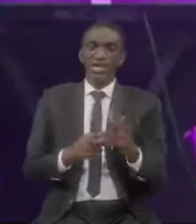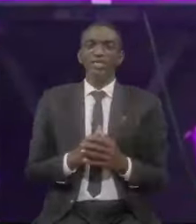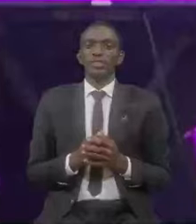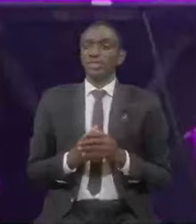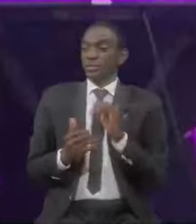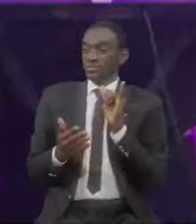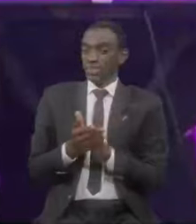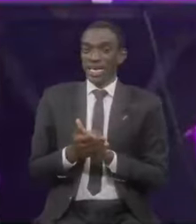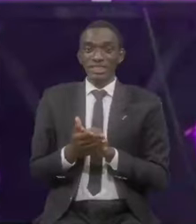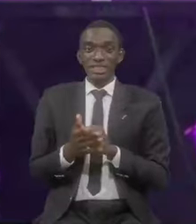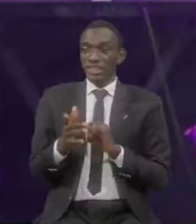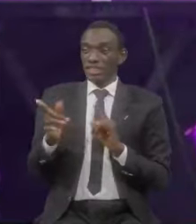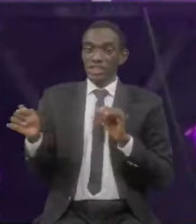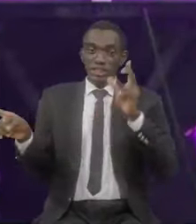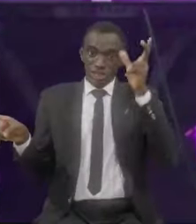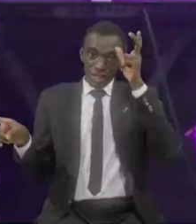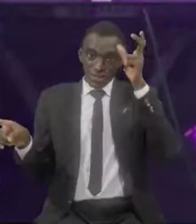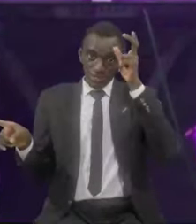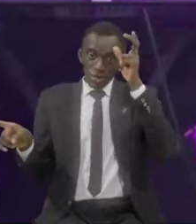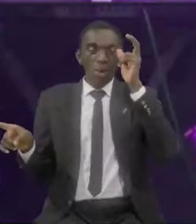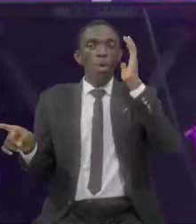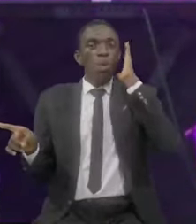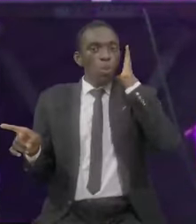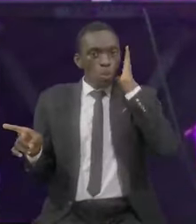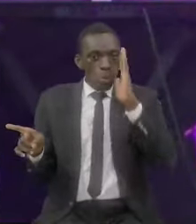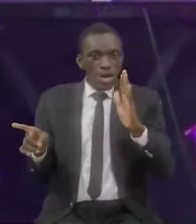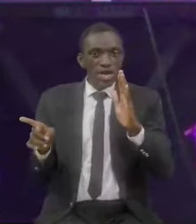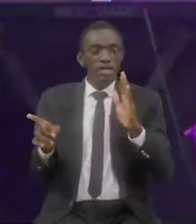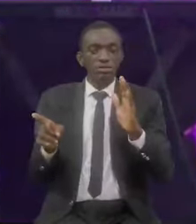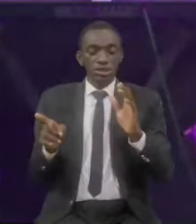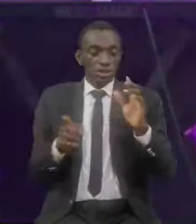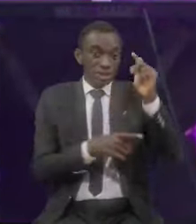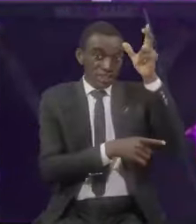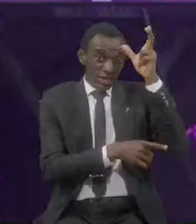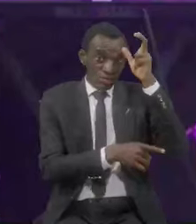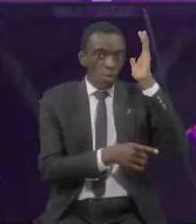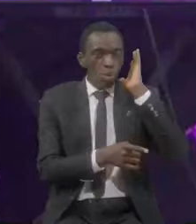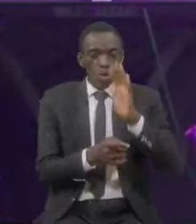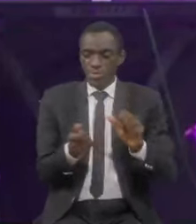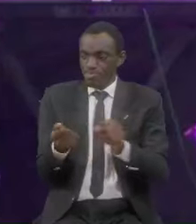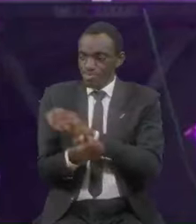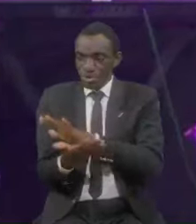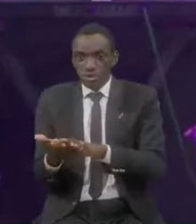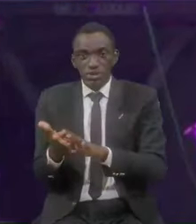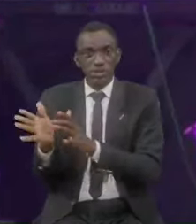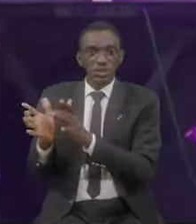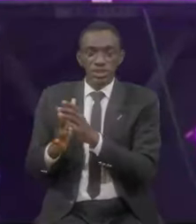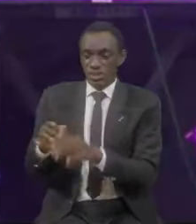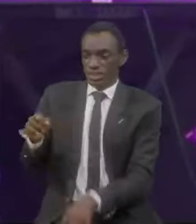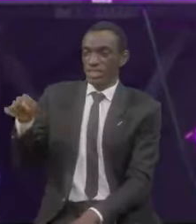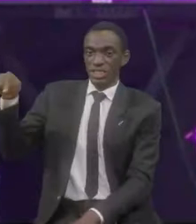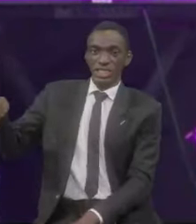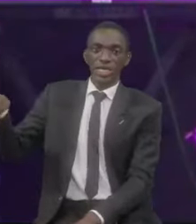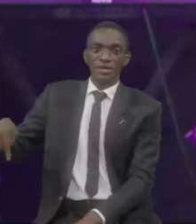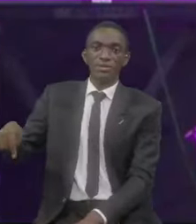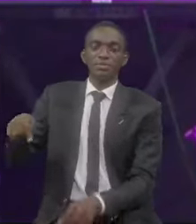que ce serpent, le diable, va mordre, va blesser son talon.